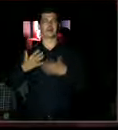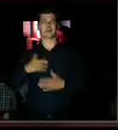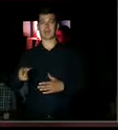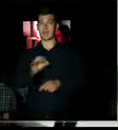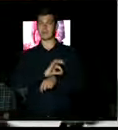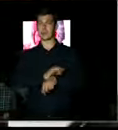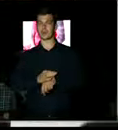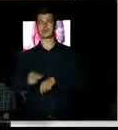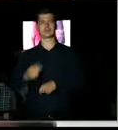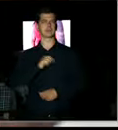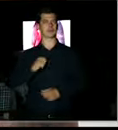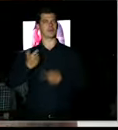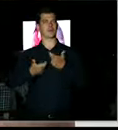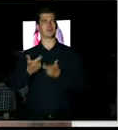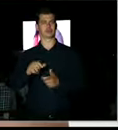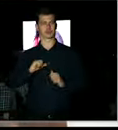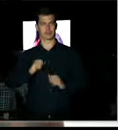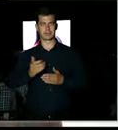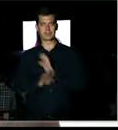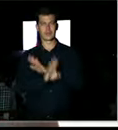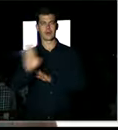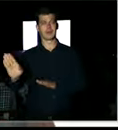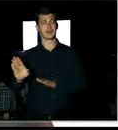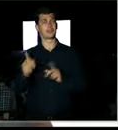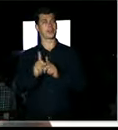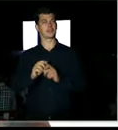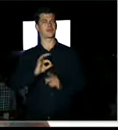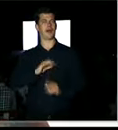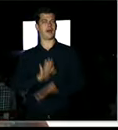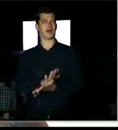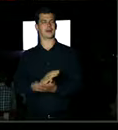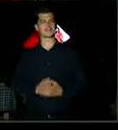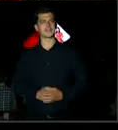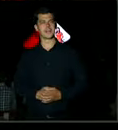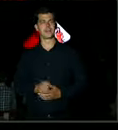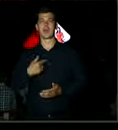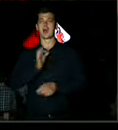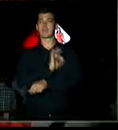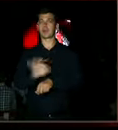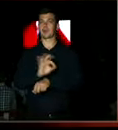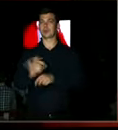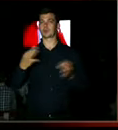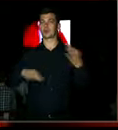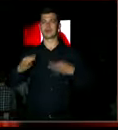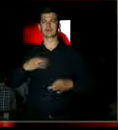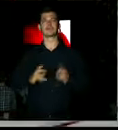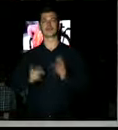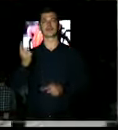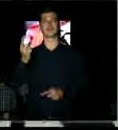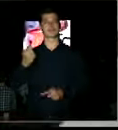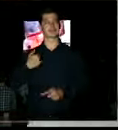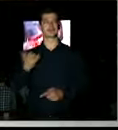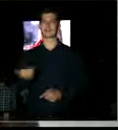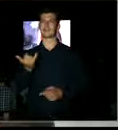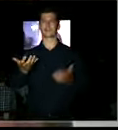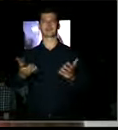projektuję sama, ponieważ można wyrazić siebie poprzez nie i swoją osobowość. Projektowanie sukienek wzięło się stąd, że zawsze chcę być